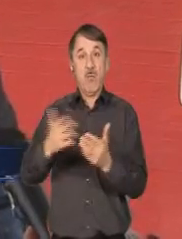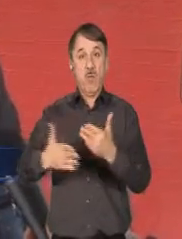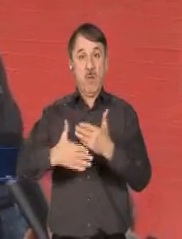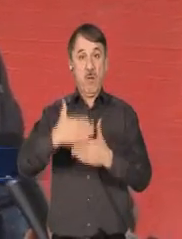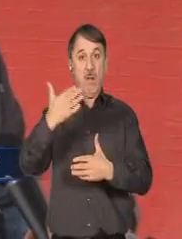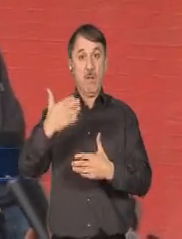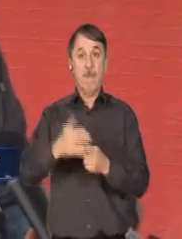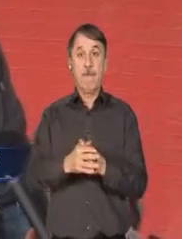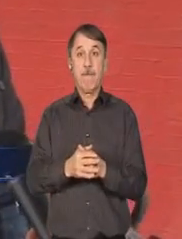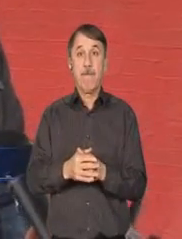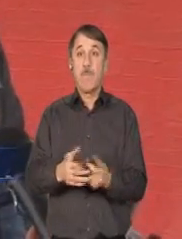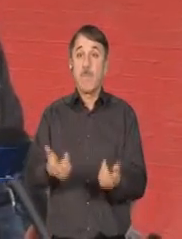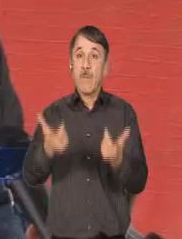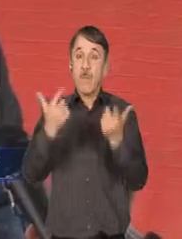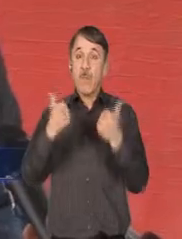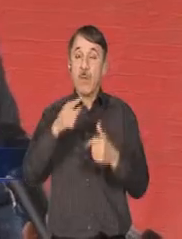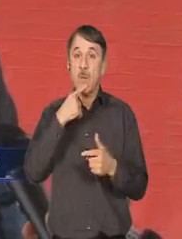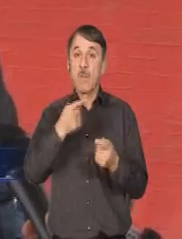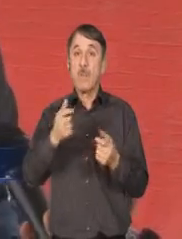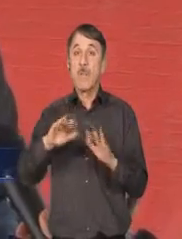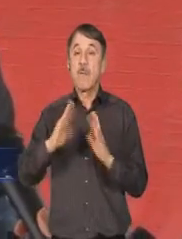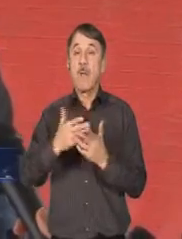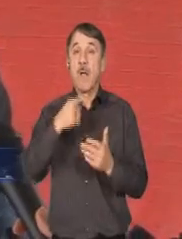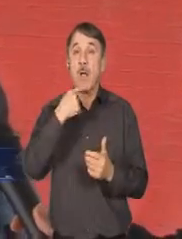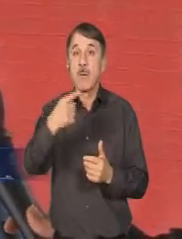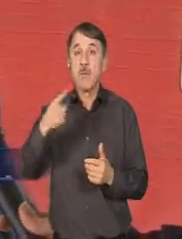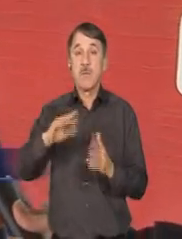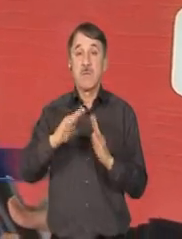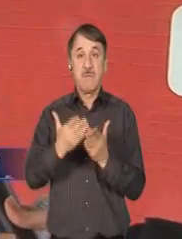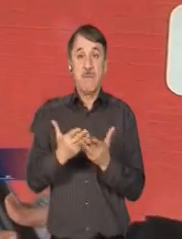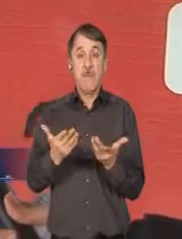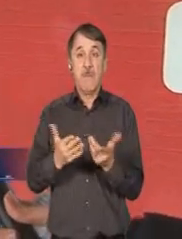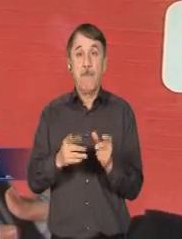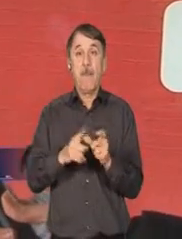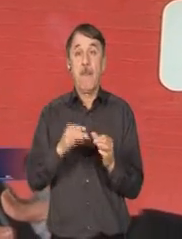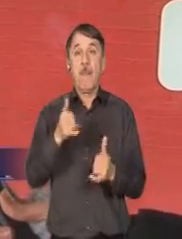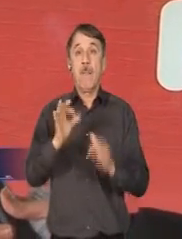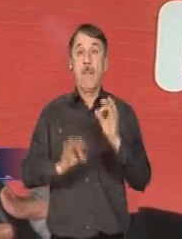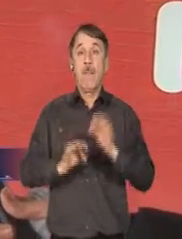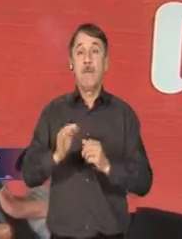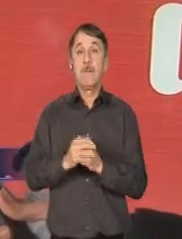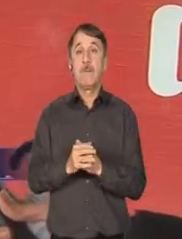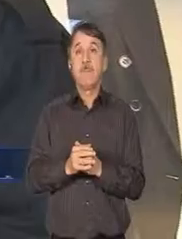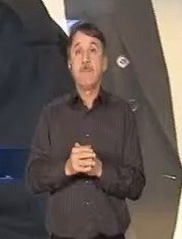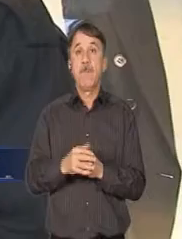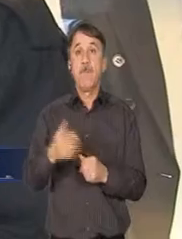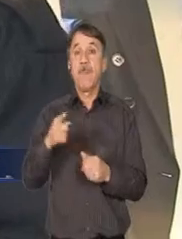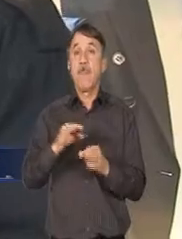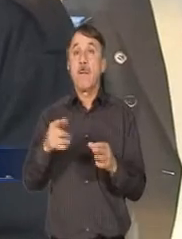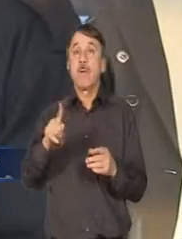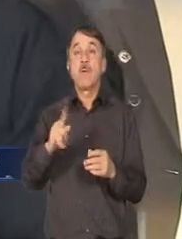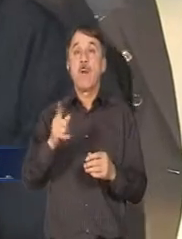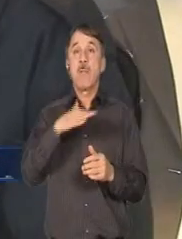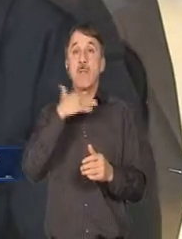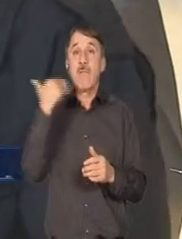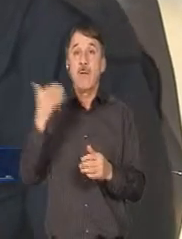grada. Ali tačno da vam kažem, stvarno ne mogu jer ne vozim kola, pa ni ne znam. Nikad tog ne